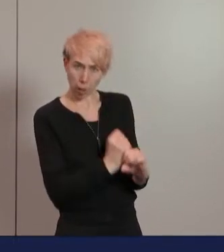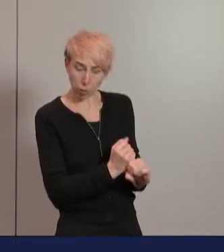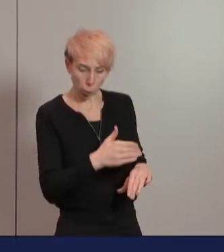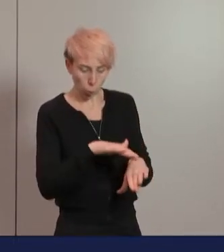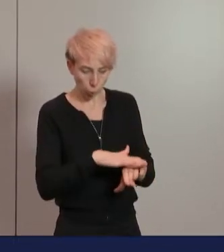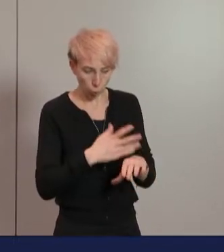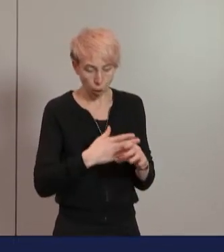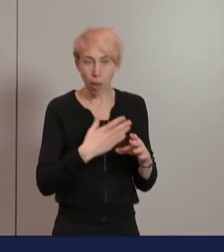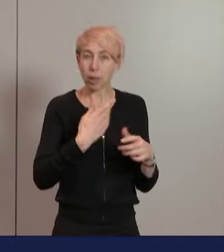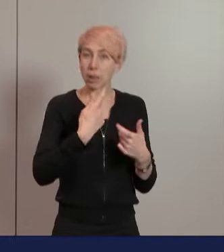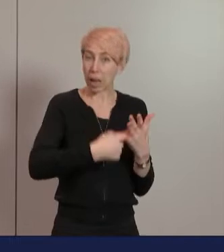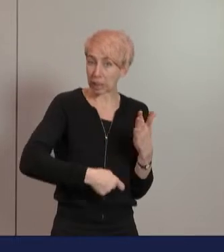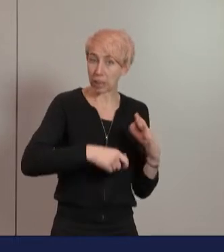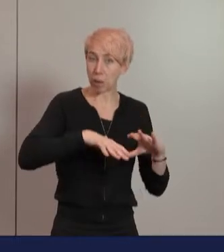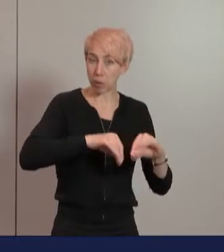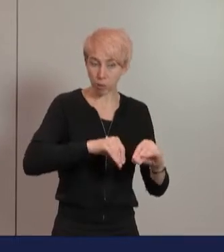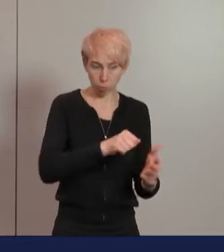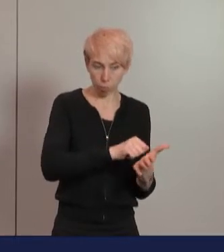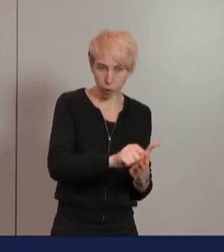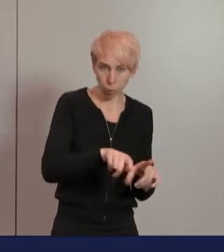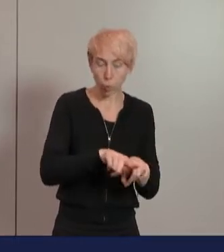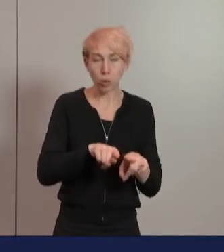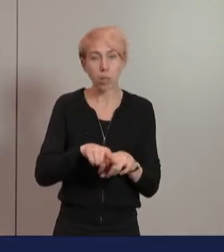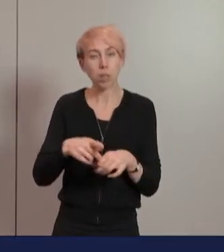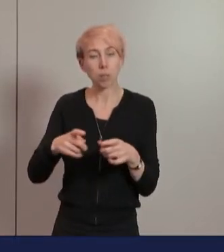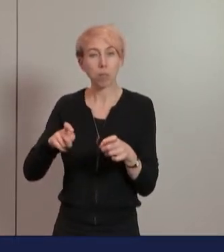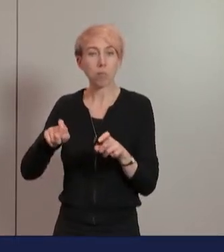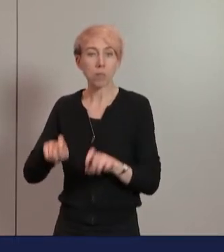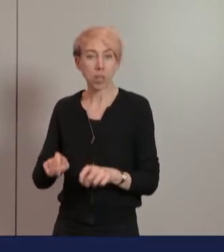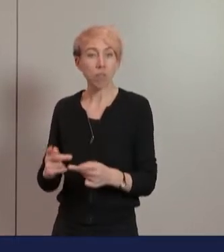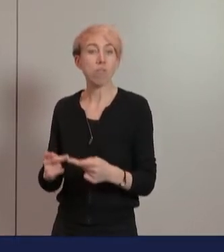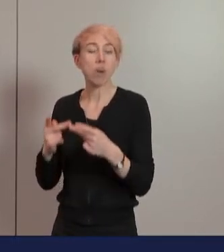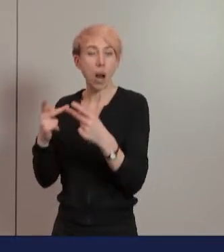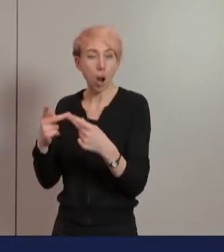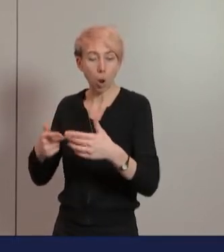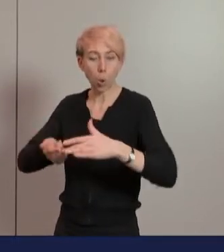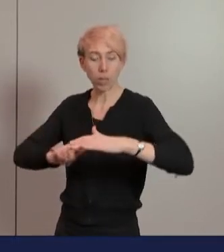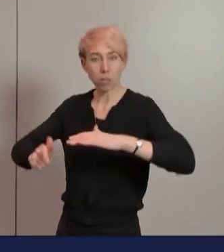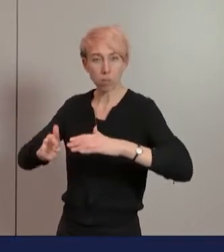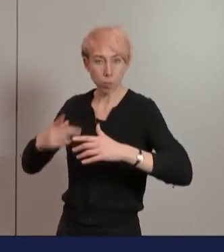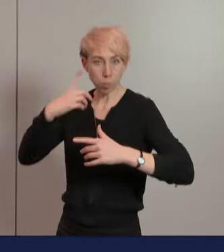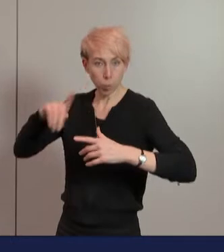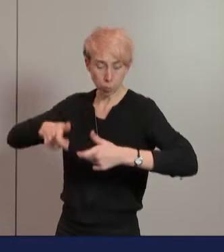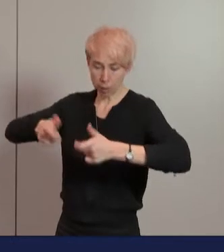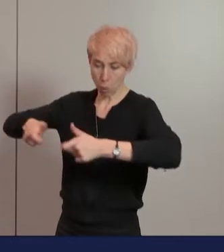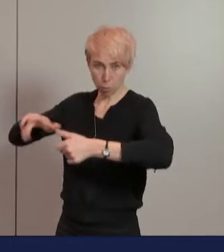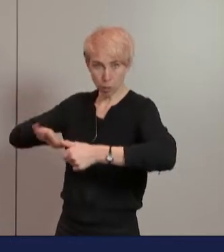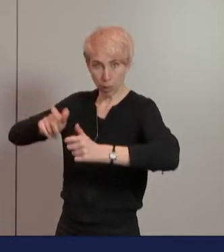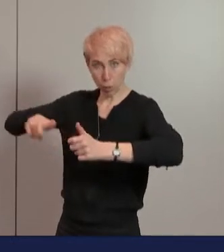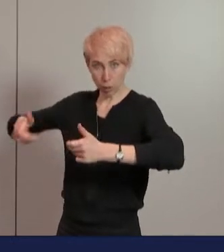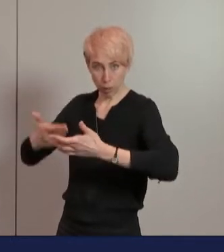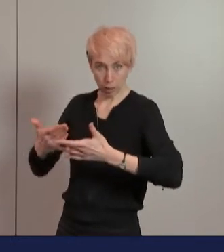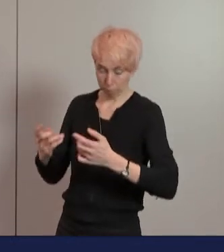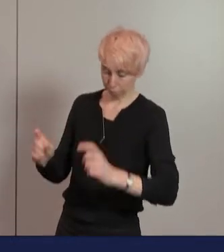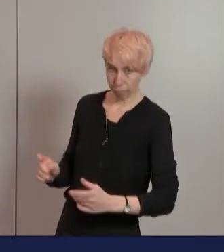conséquences de la suppression de la taxe d'habitation et de la réduction de moitié de la valeur locative des locaux industriels. Cette réforme